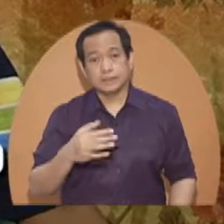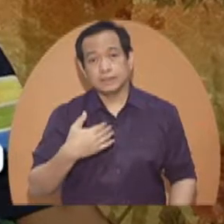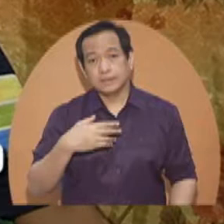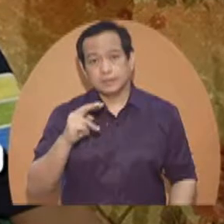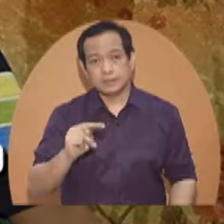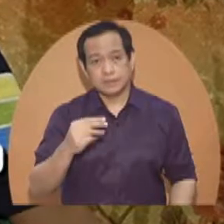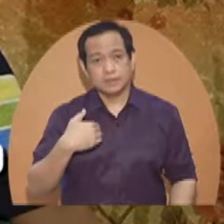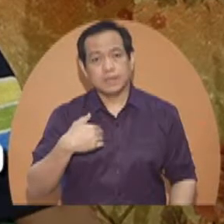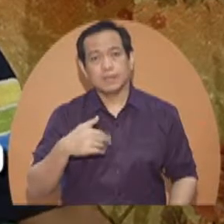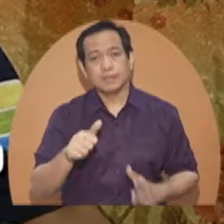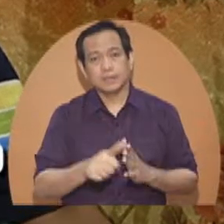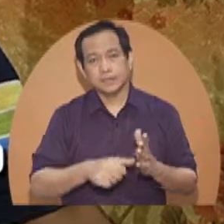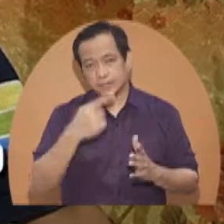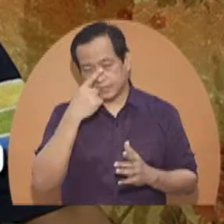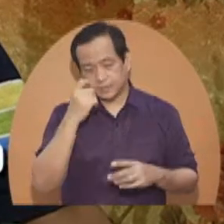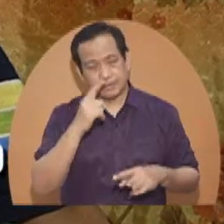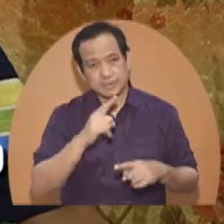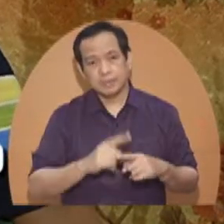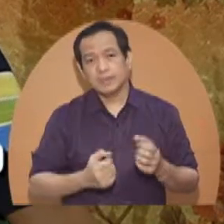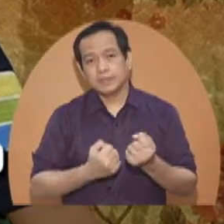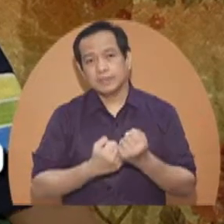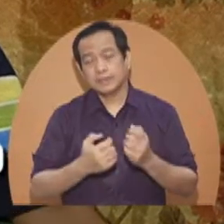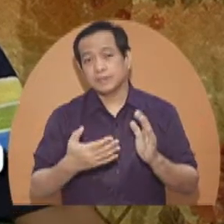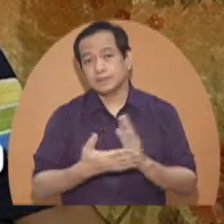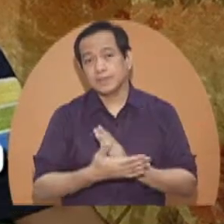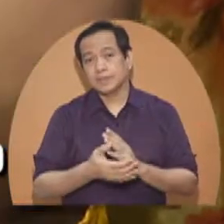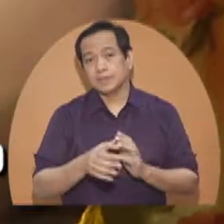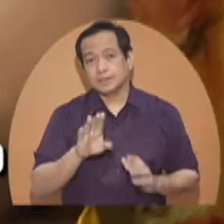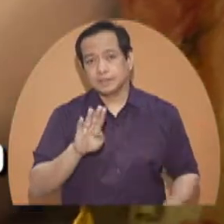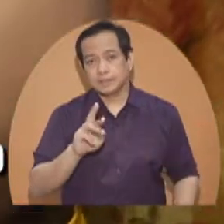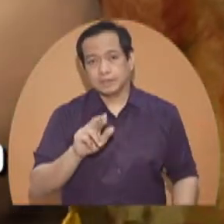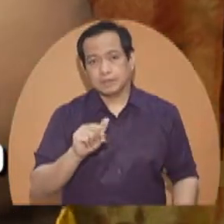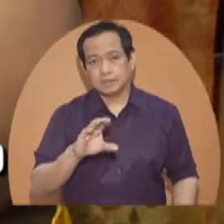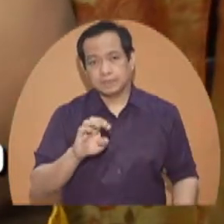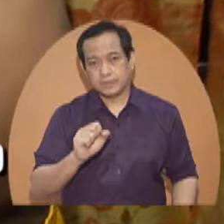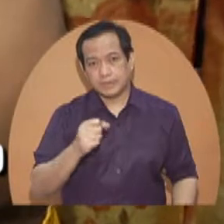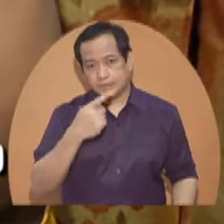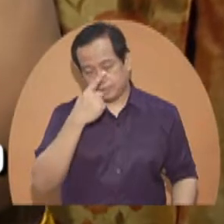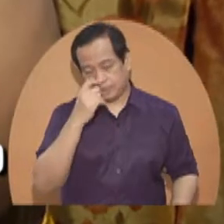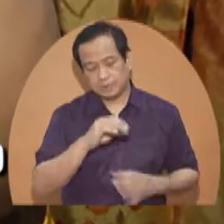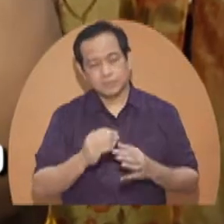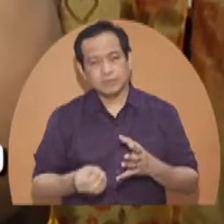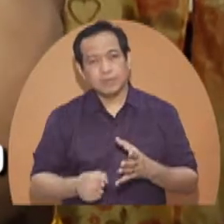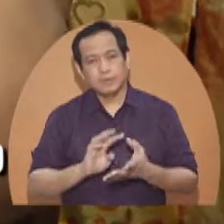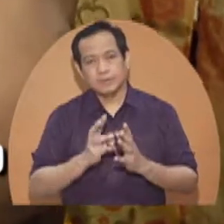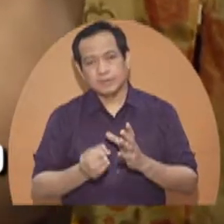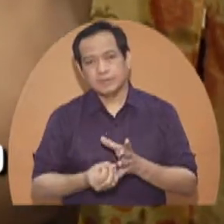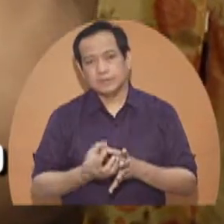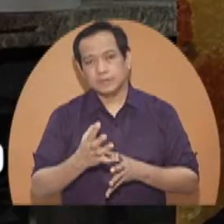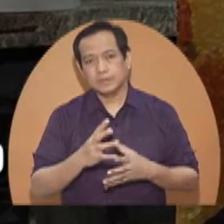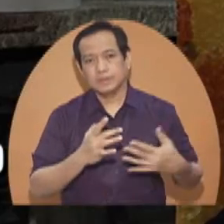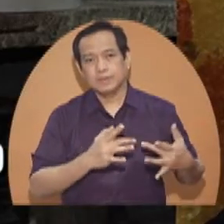8, 2019. Kailangan daw operan kasi daw, di daw kaya ng brace. Kasi habang lumalaki siya, ma'am, yung puso, ma'am, naiipit